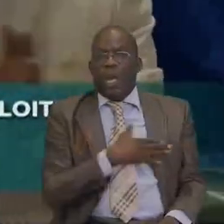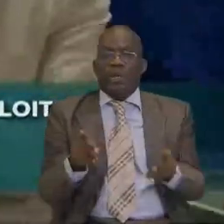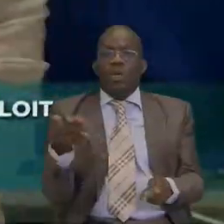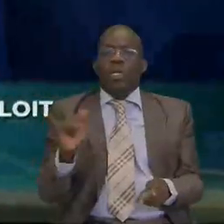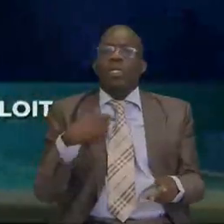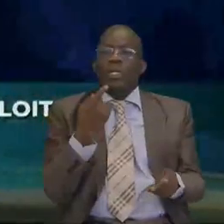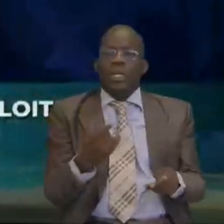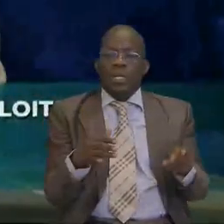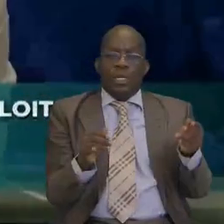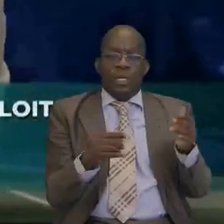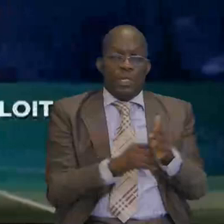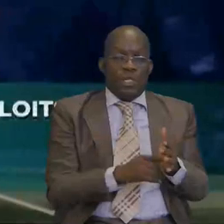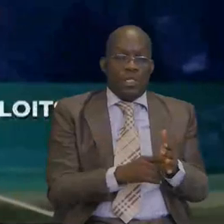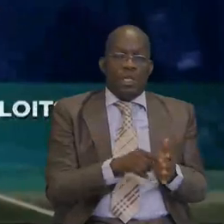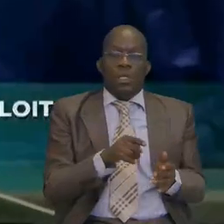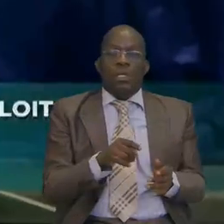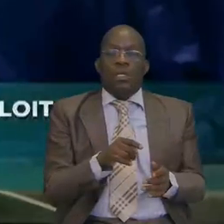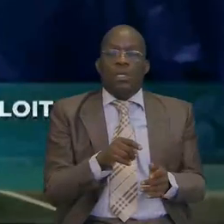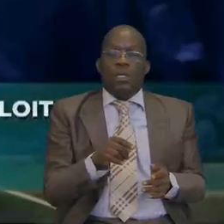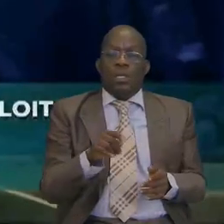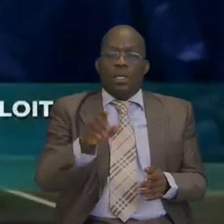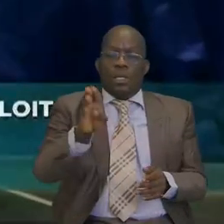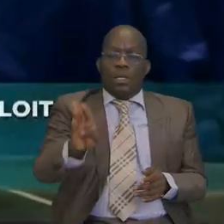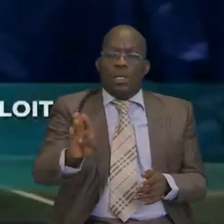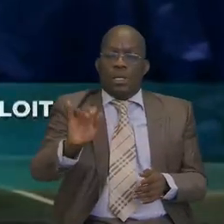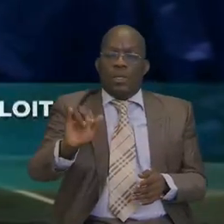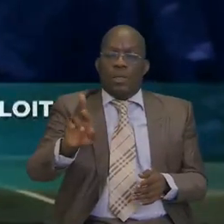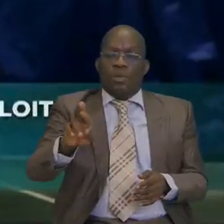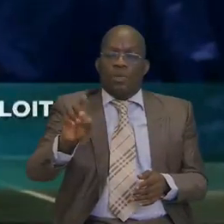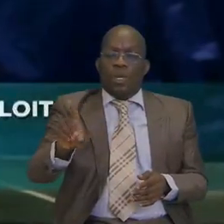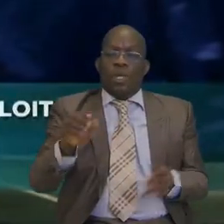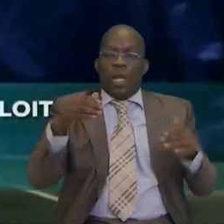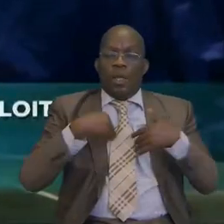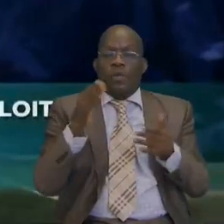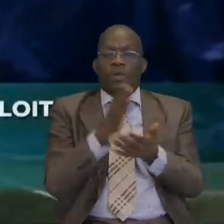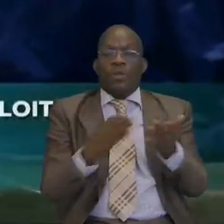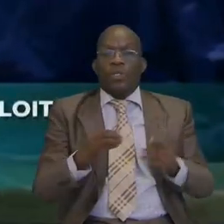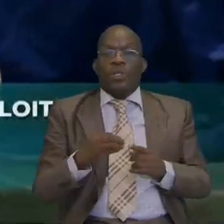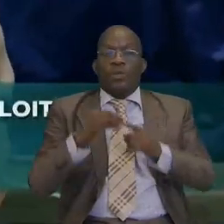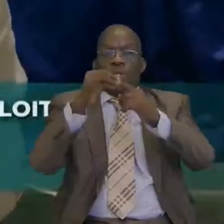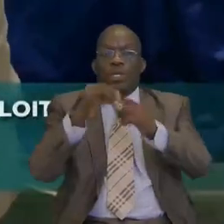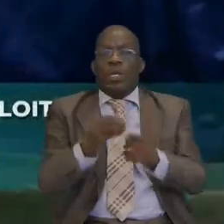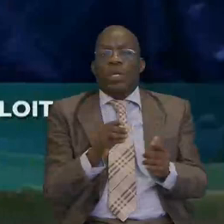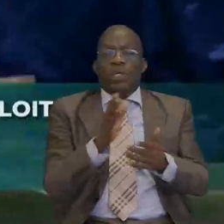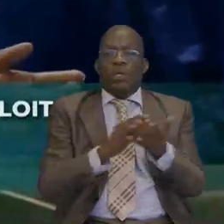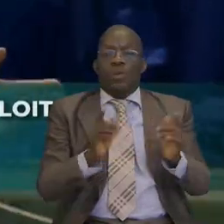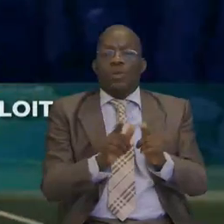on nous donne la fable pour dire « Cet oiseau avait quelque chose de précieux, quelque chose de grand. »